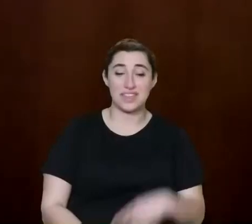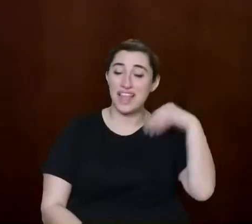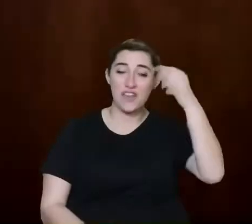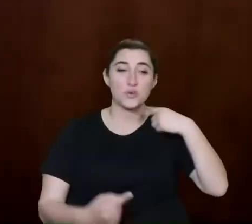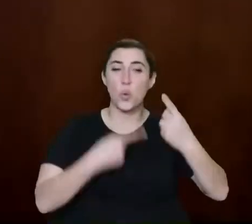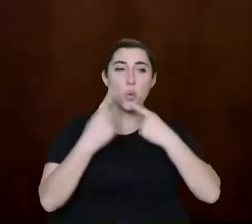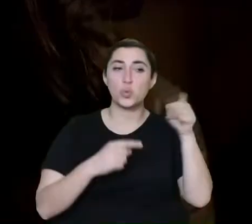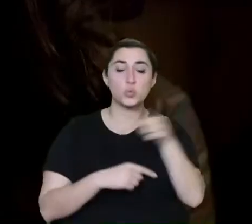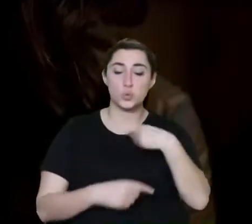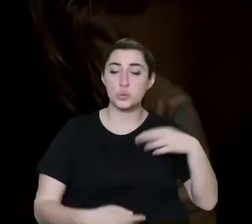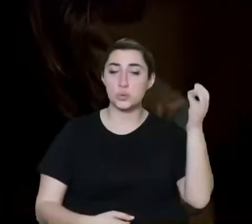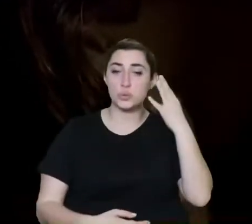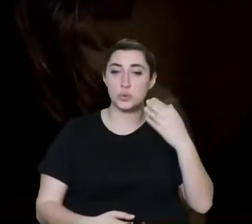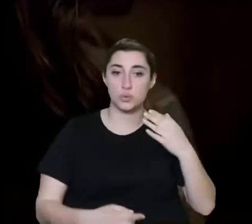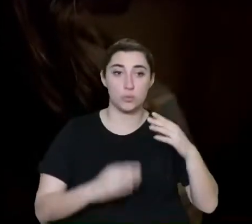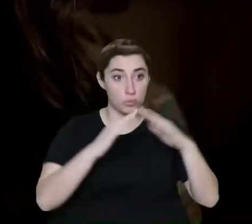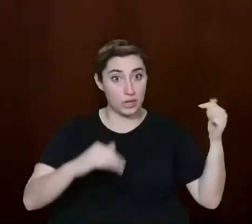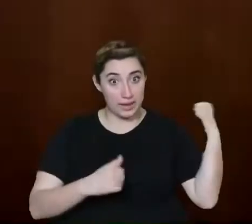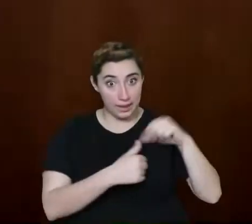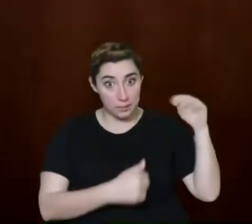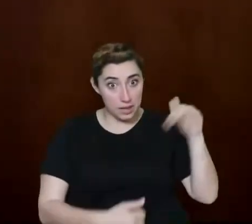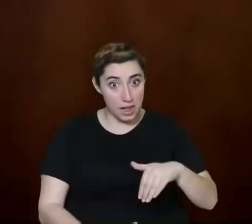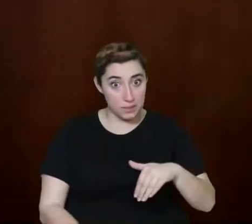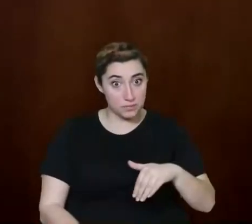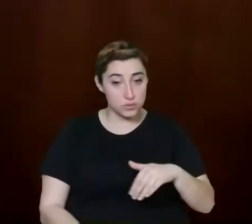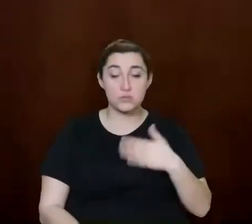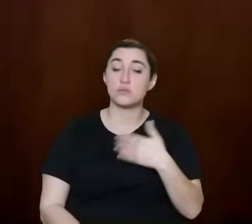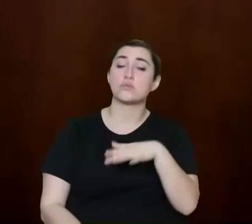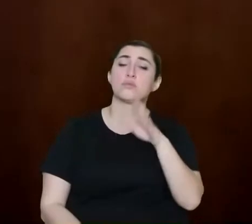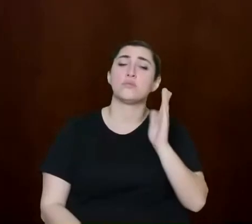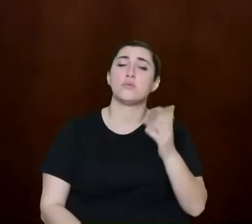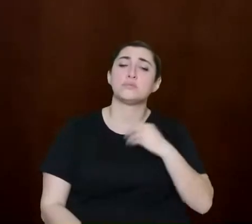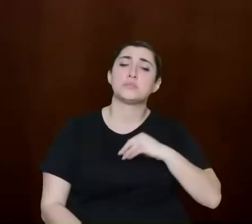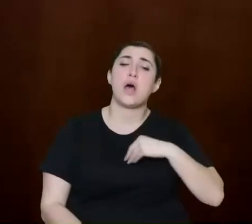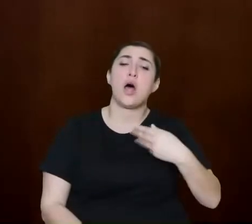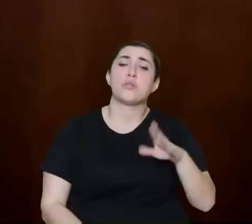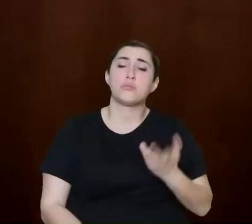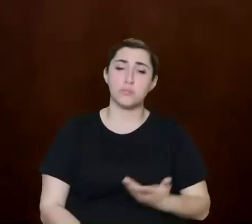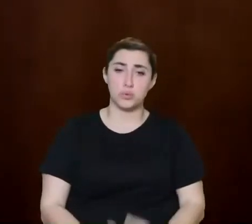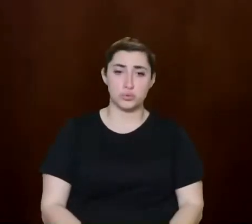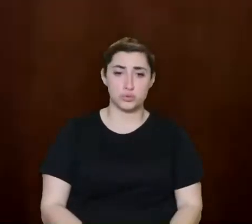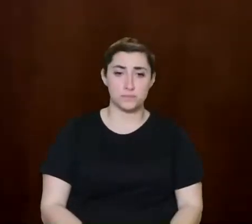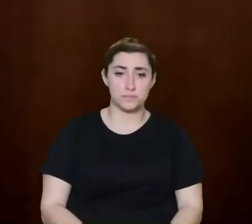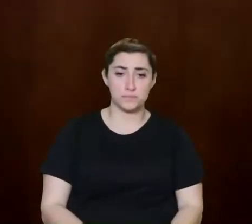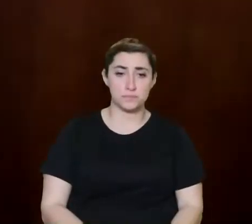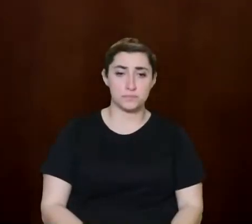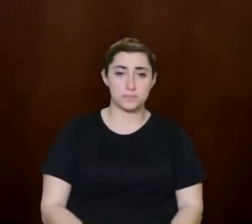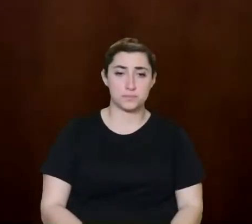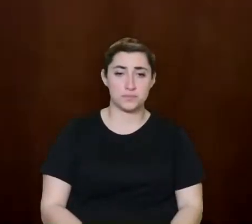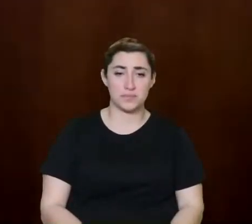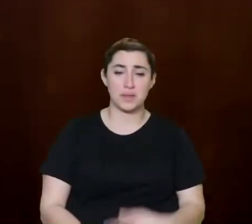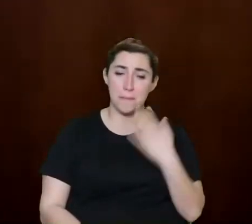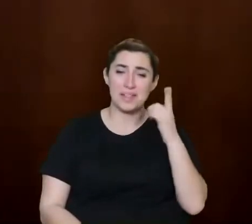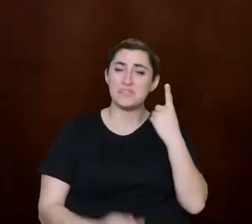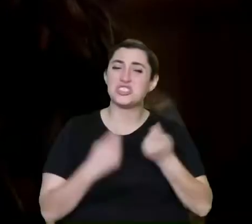Dervişler konuşurlar idi. Dergaha mı dönmüş? Yok, sanmam ki dergaha dönmüş olsun.